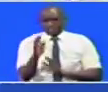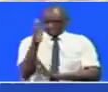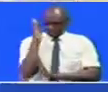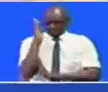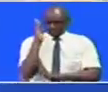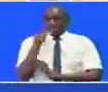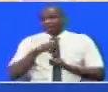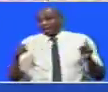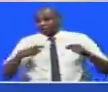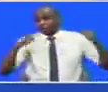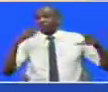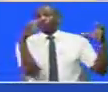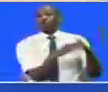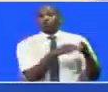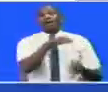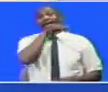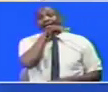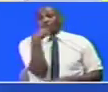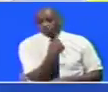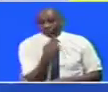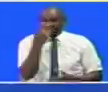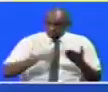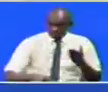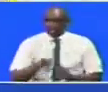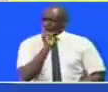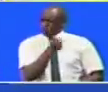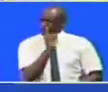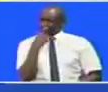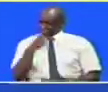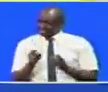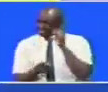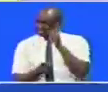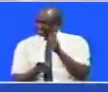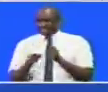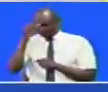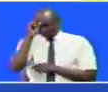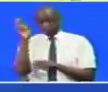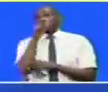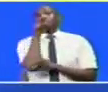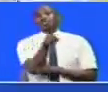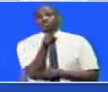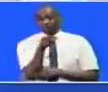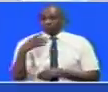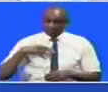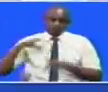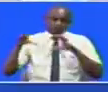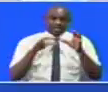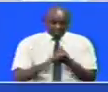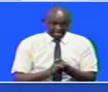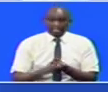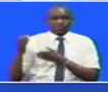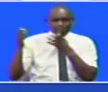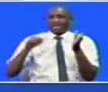nchi, kinara upinzani Raila Odinga ametoa tahadhari dhidi ya serikali kuyatumia magari hayo kuwahangaisha watu na